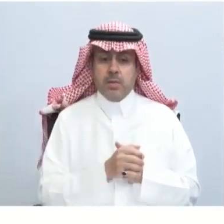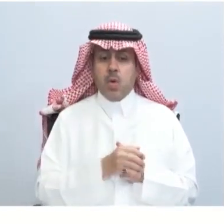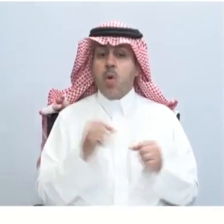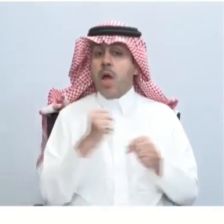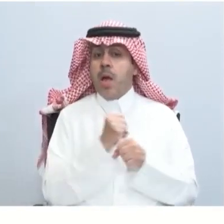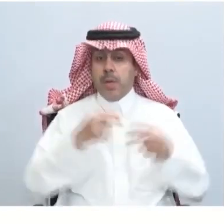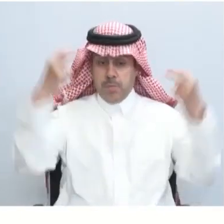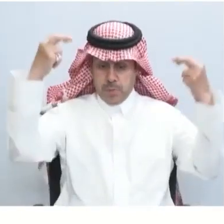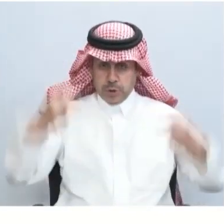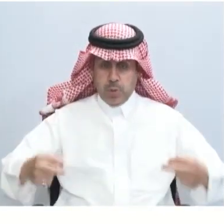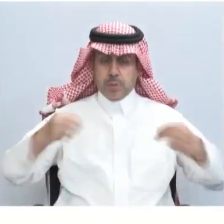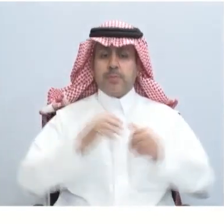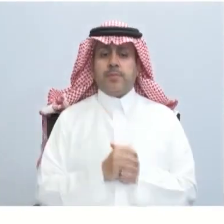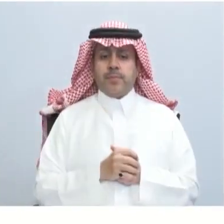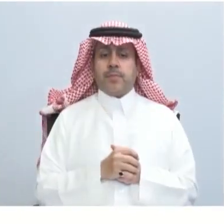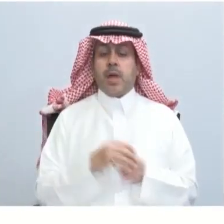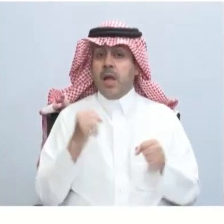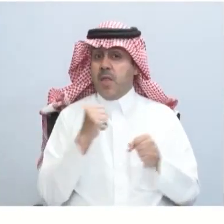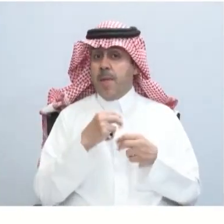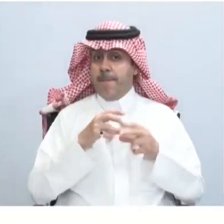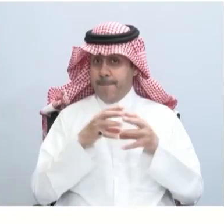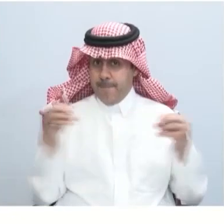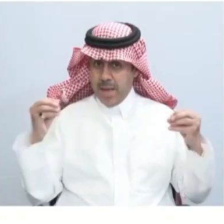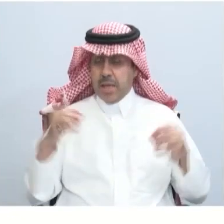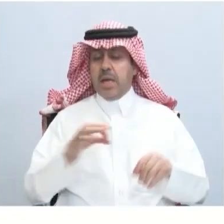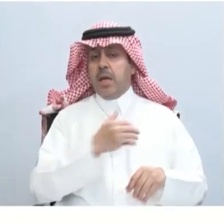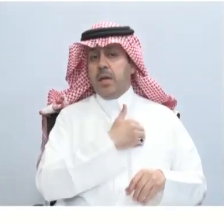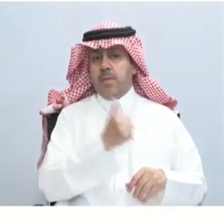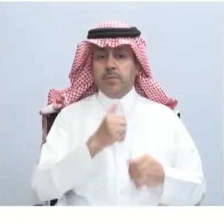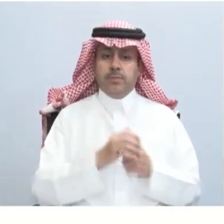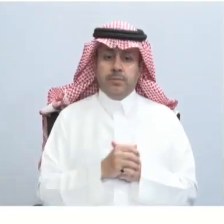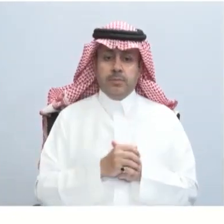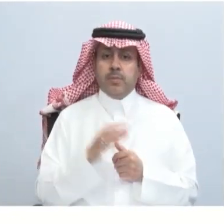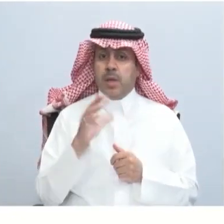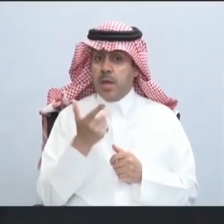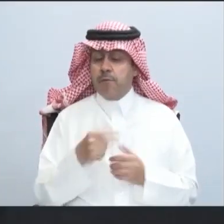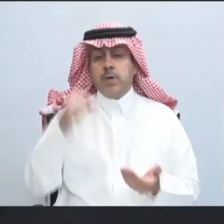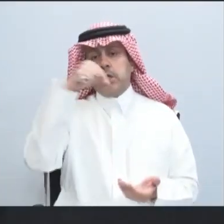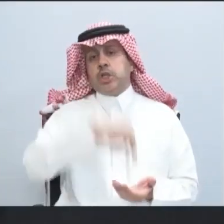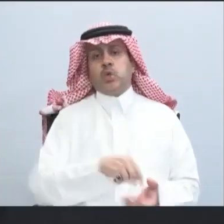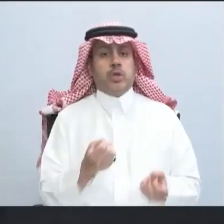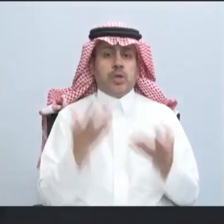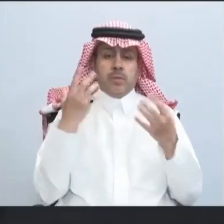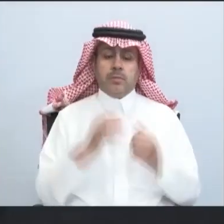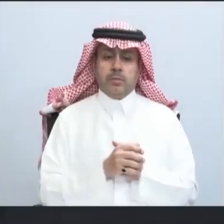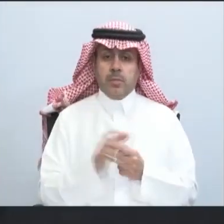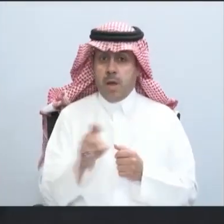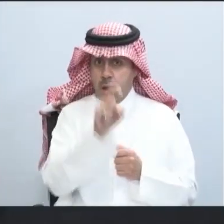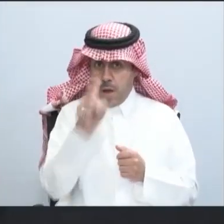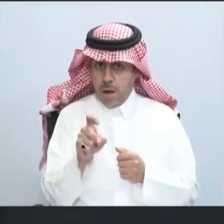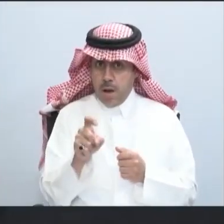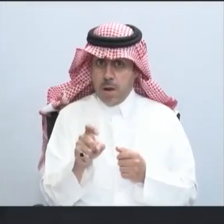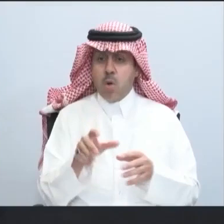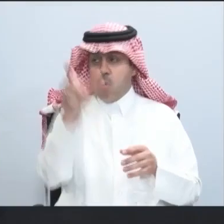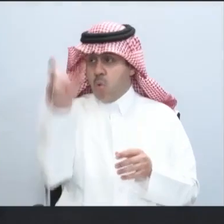وعمل بالجوارح هذا معنى الايمان كيف ندخل الجنه هل لكل احد ان يدخل